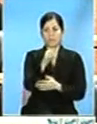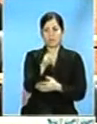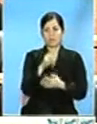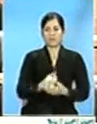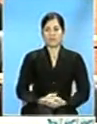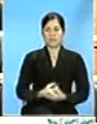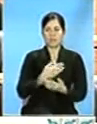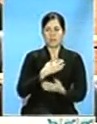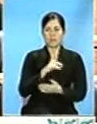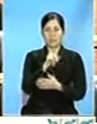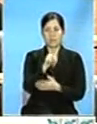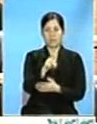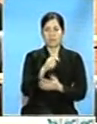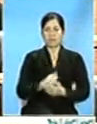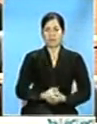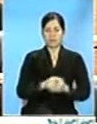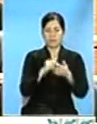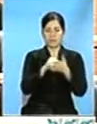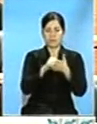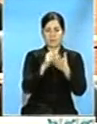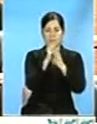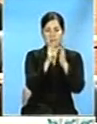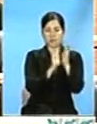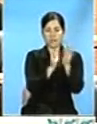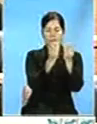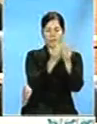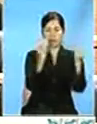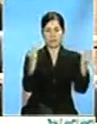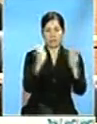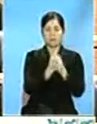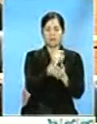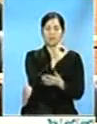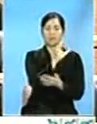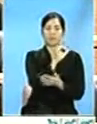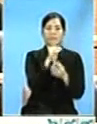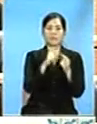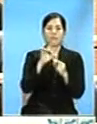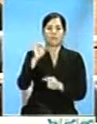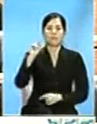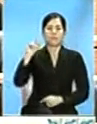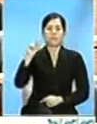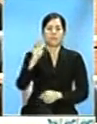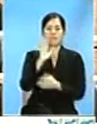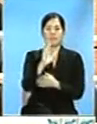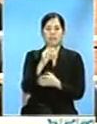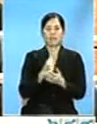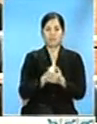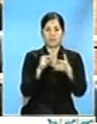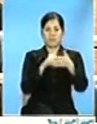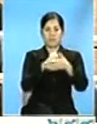ครับแล้วตอนที่ท่านแก้ไขรัฐธรรมนูญจาก100เป็น120 ของสวไอ้ของที่มาจากการ